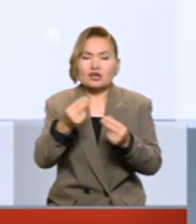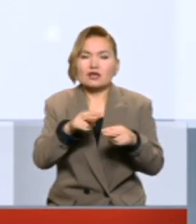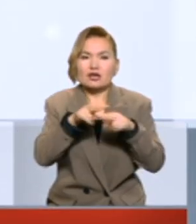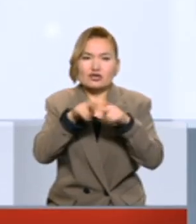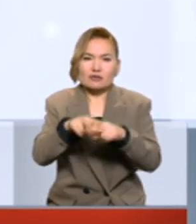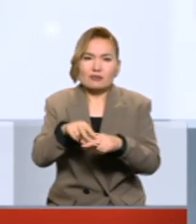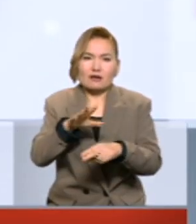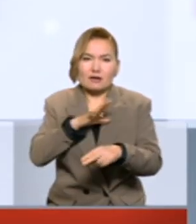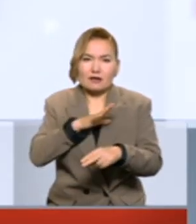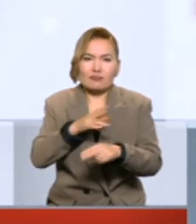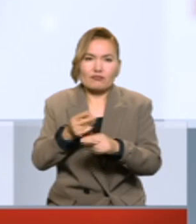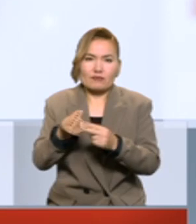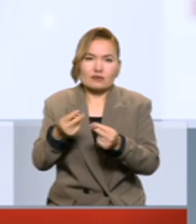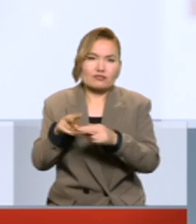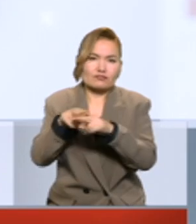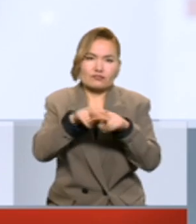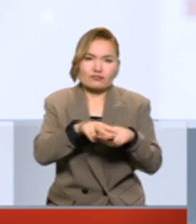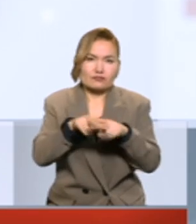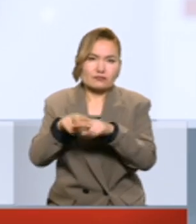жіберілген.